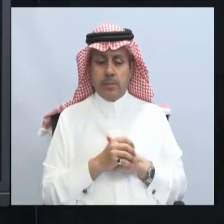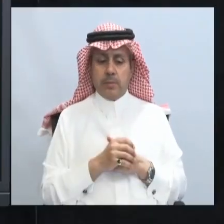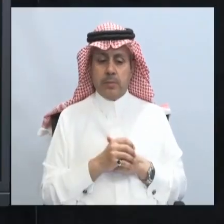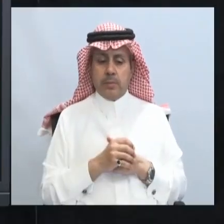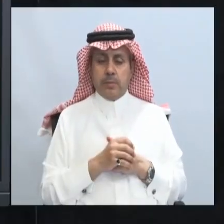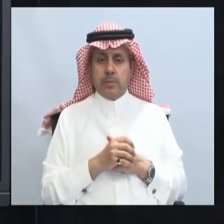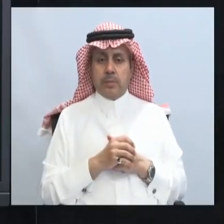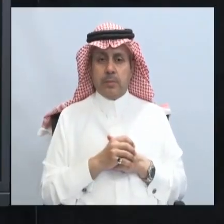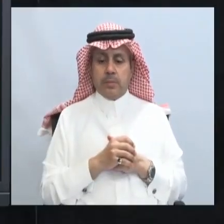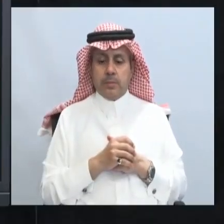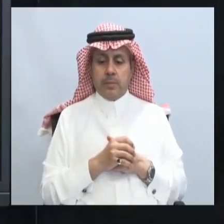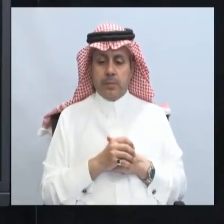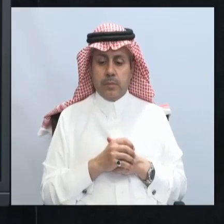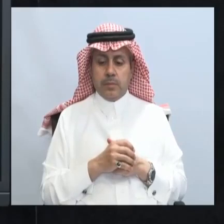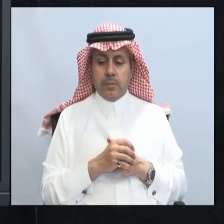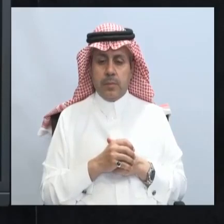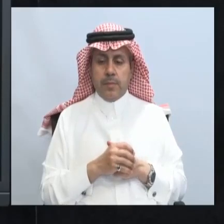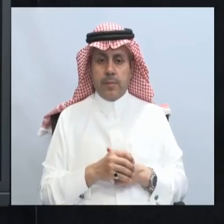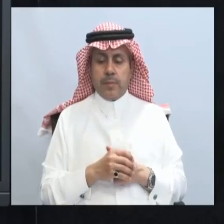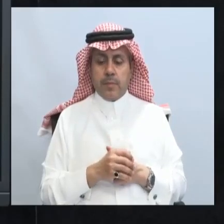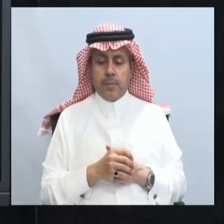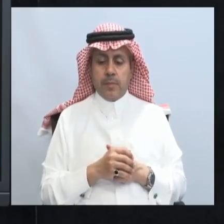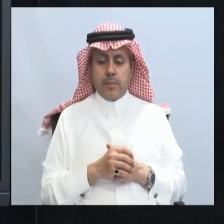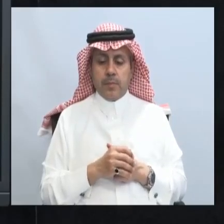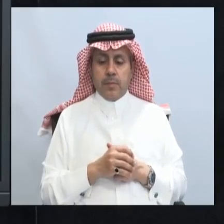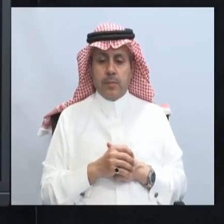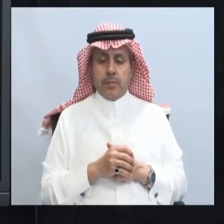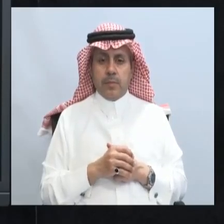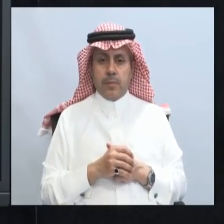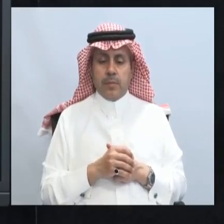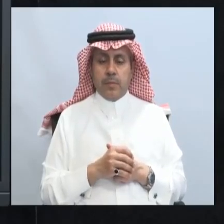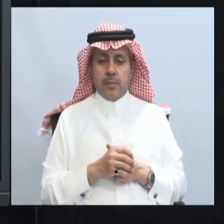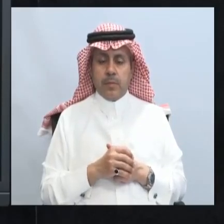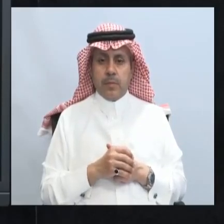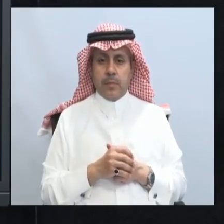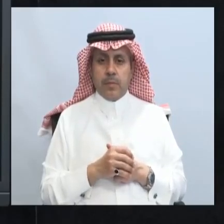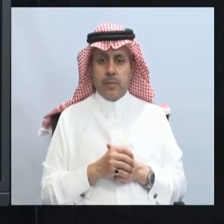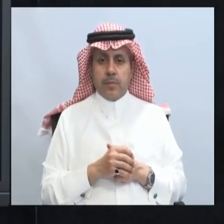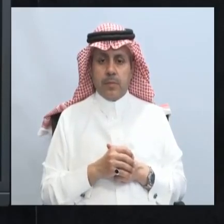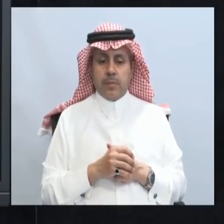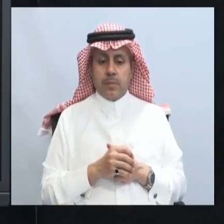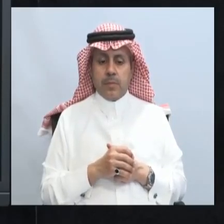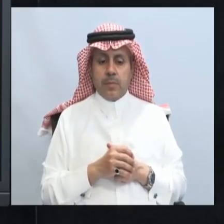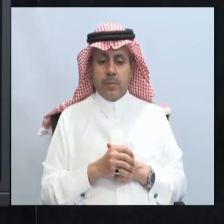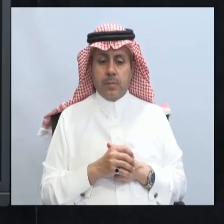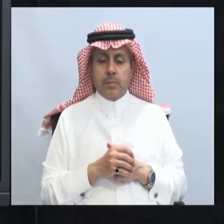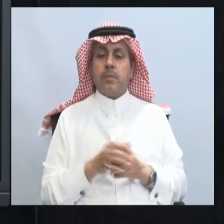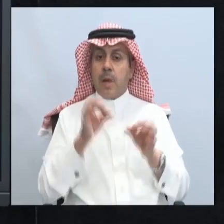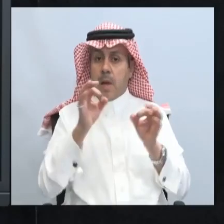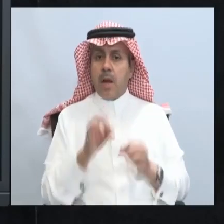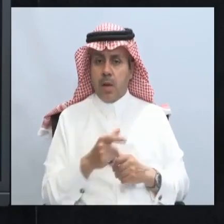تكفرون وانتم تتلى عليكم ايات الله وفيكم رسوله ومن يعتصم بالله فقد هدي الى صراط